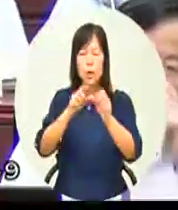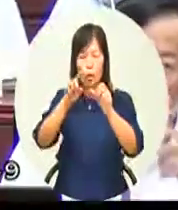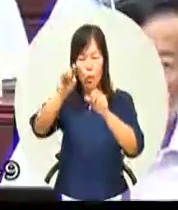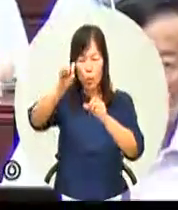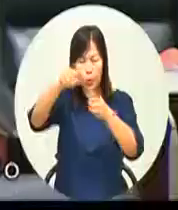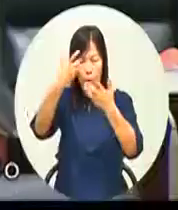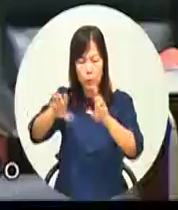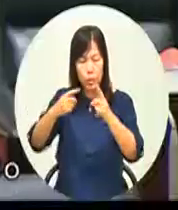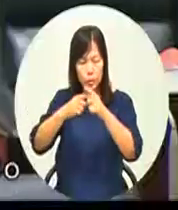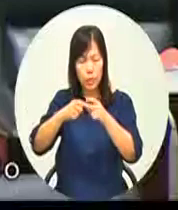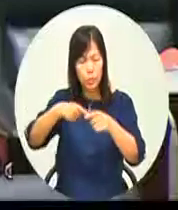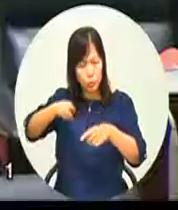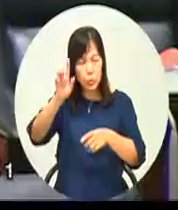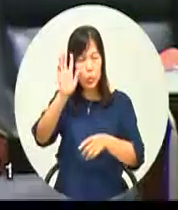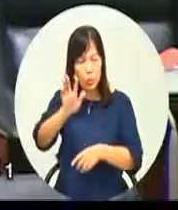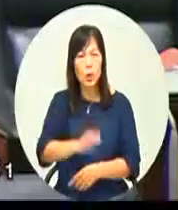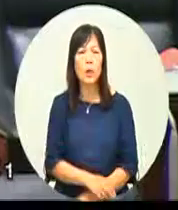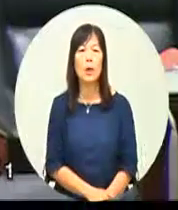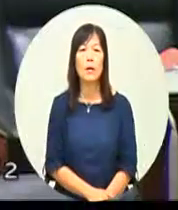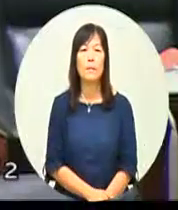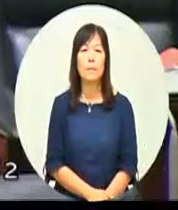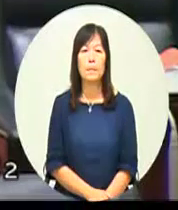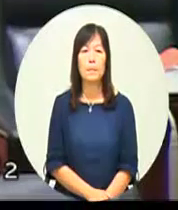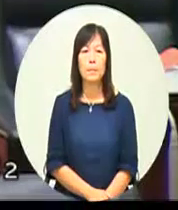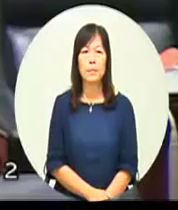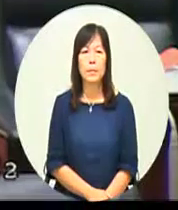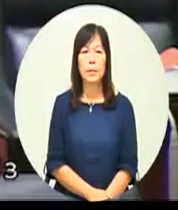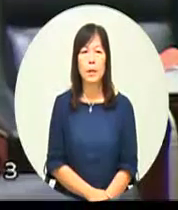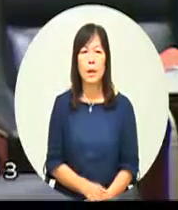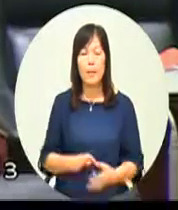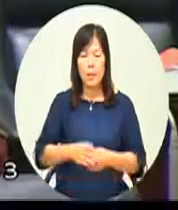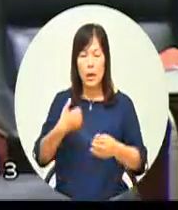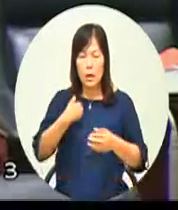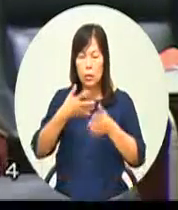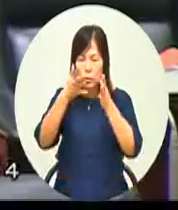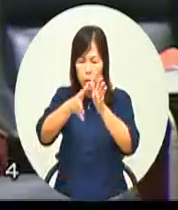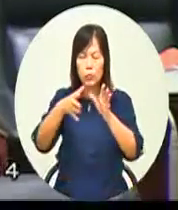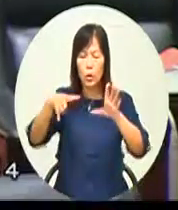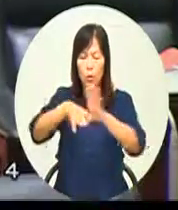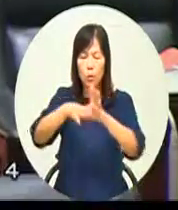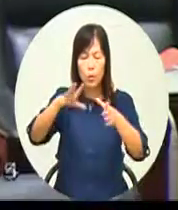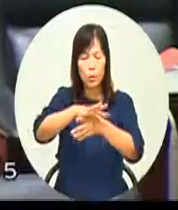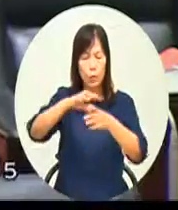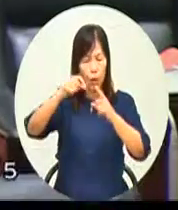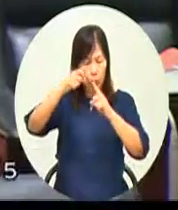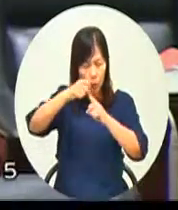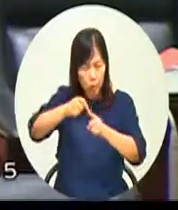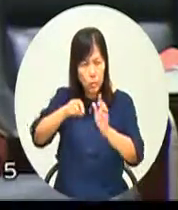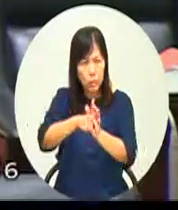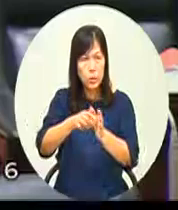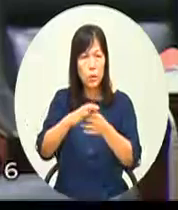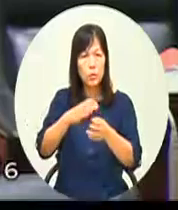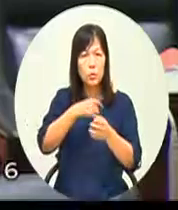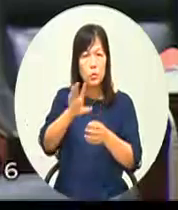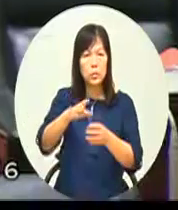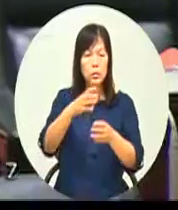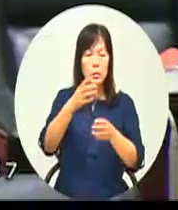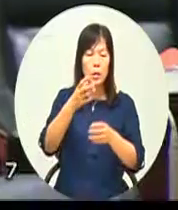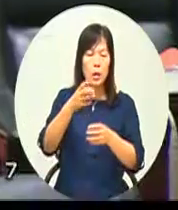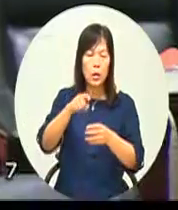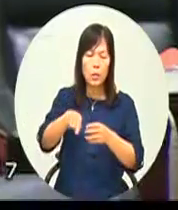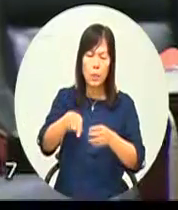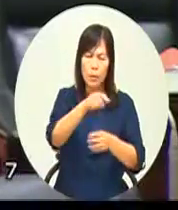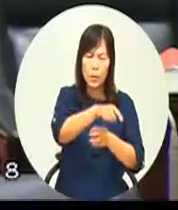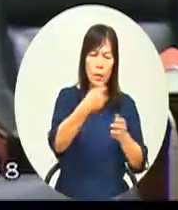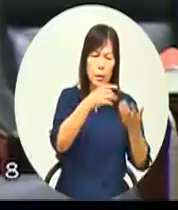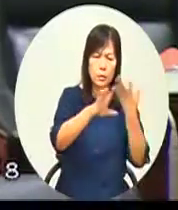席是了解曾局长，本席是说针对我们文化公车，我希望我们观光局这边可以跟文化局跟交